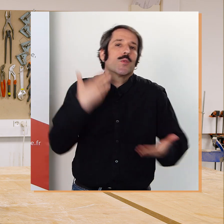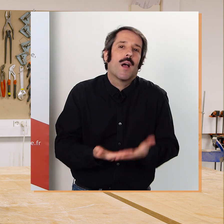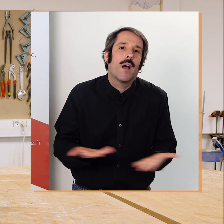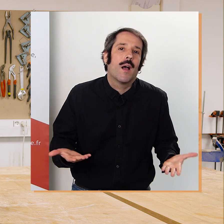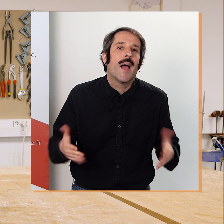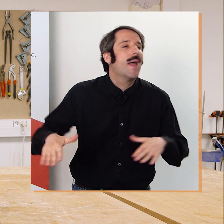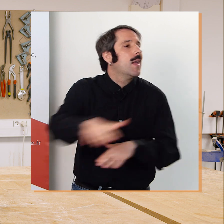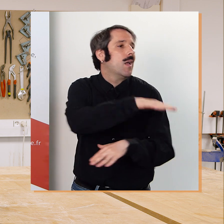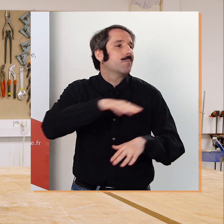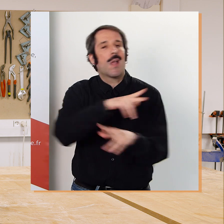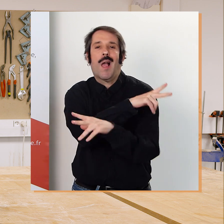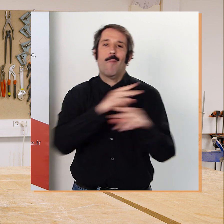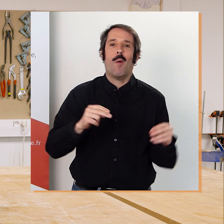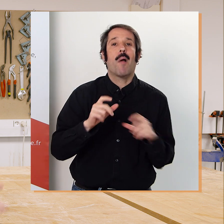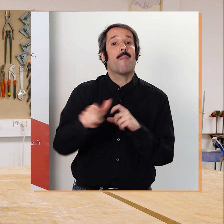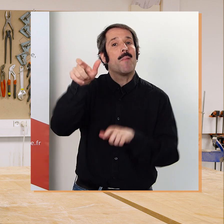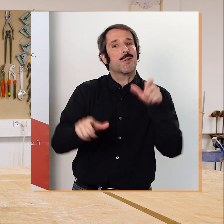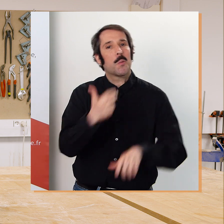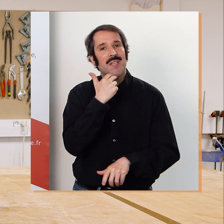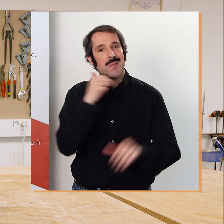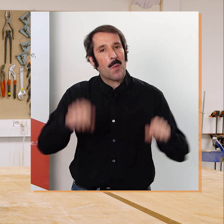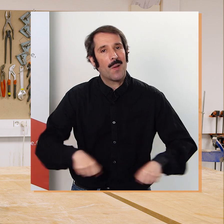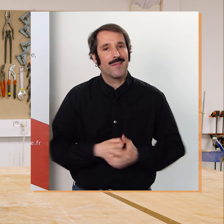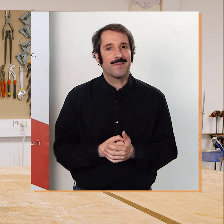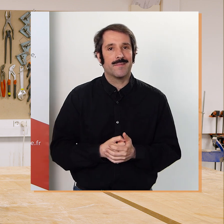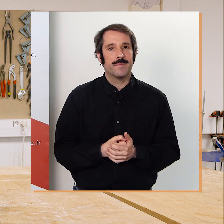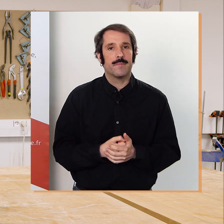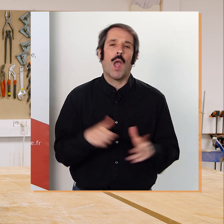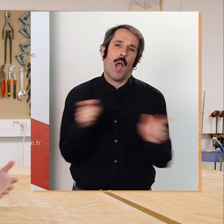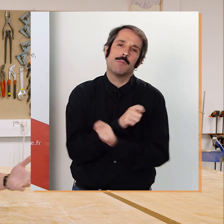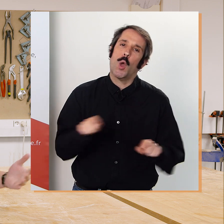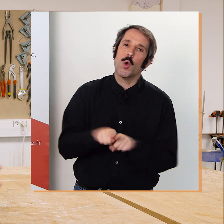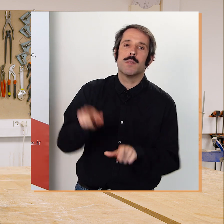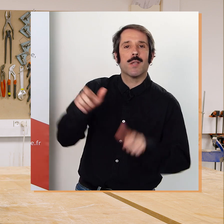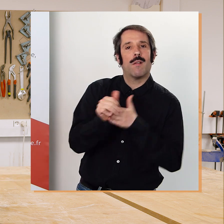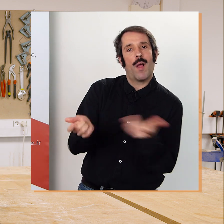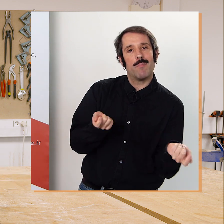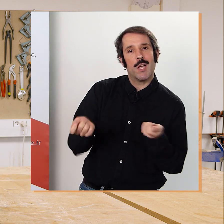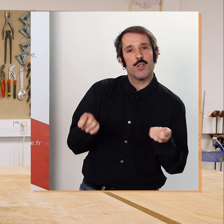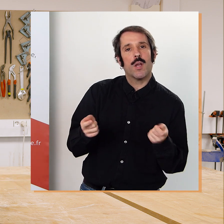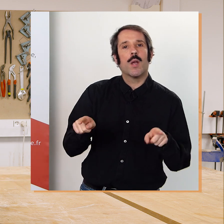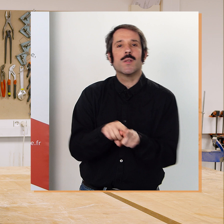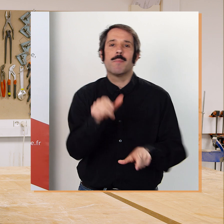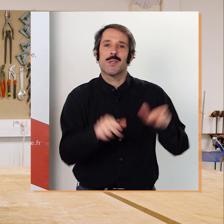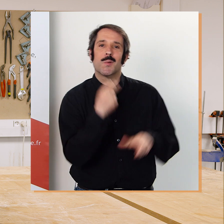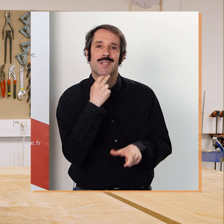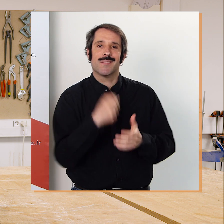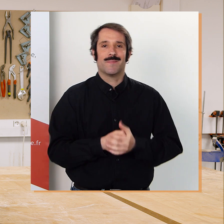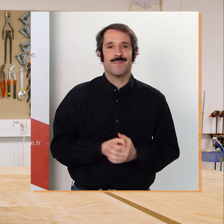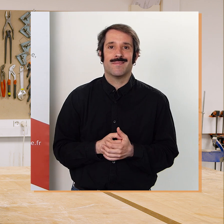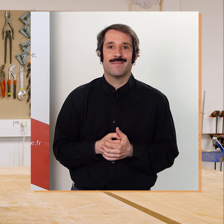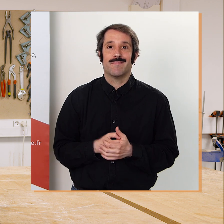que l'espace soit net pour les prochains usagers et par respect aussi envers les femmes managers et les